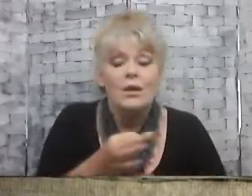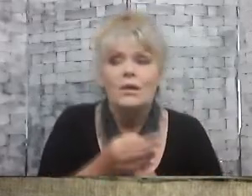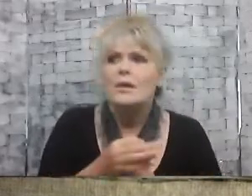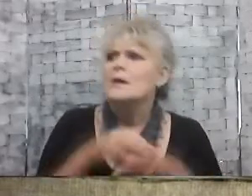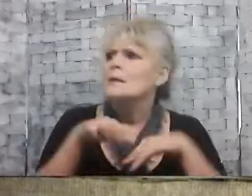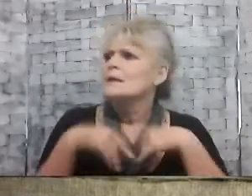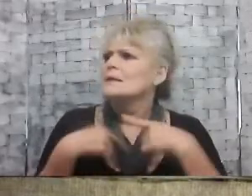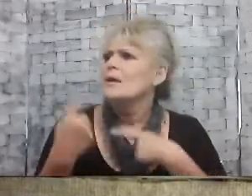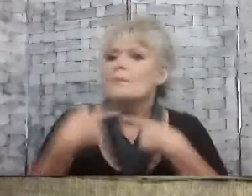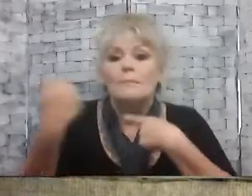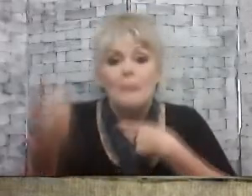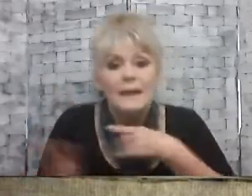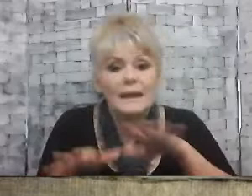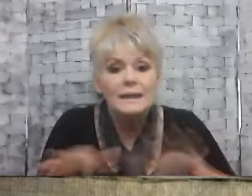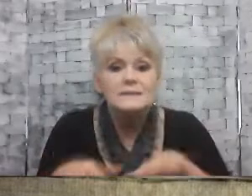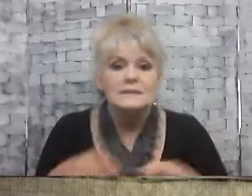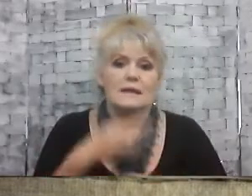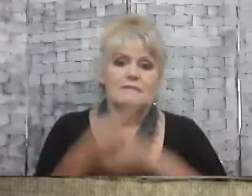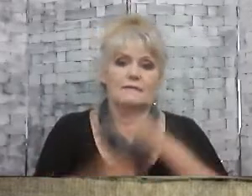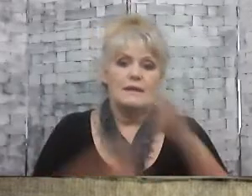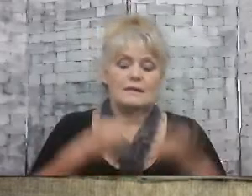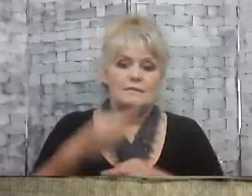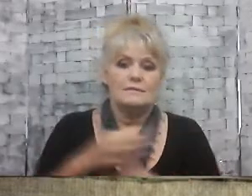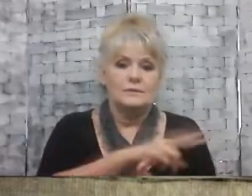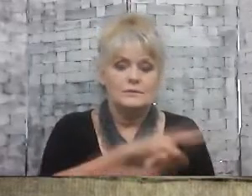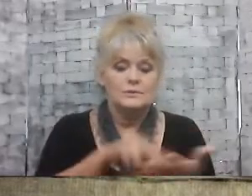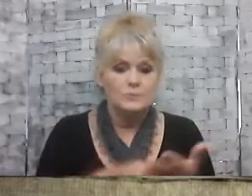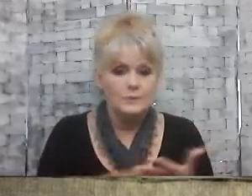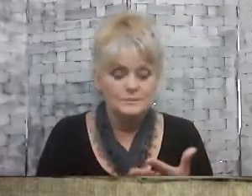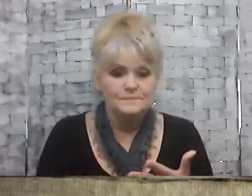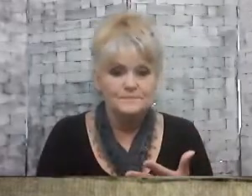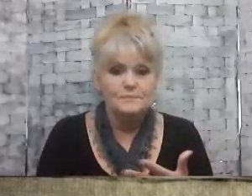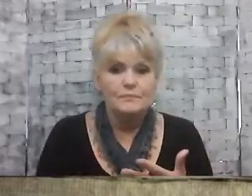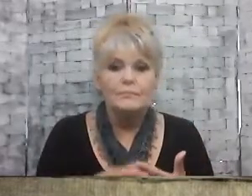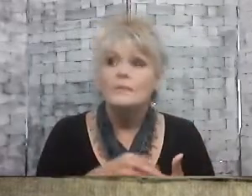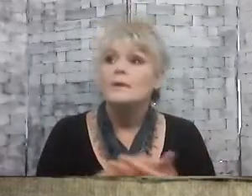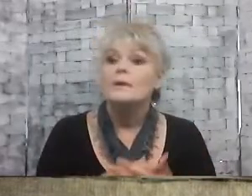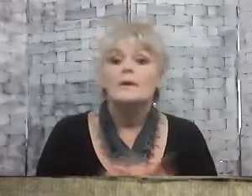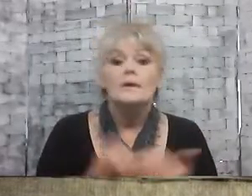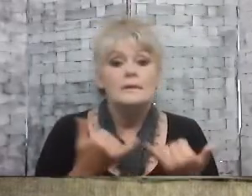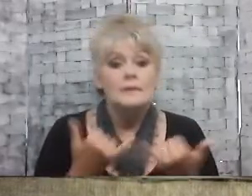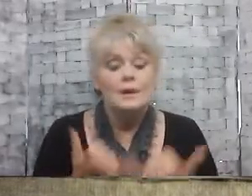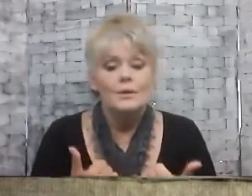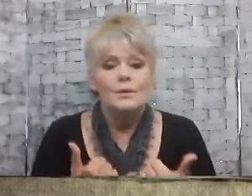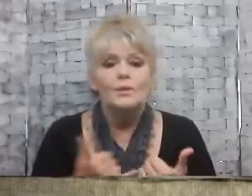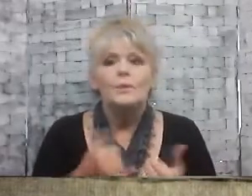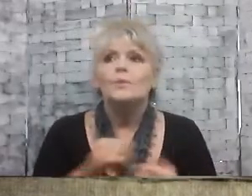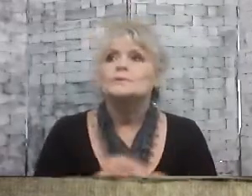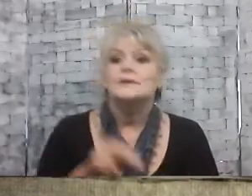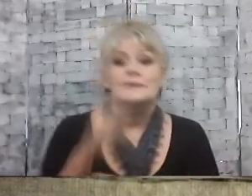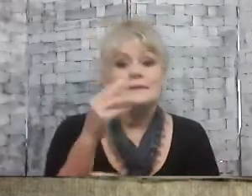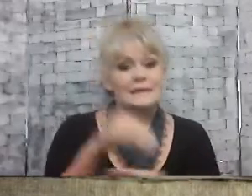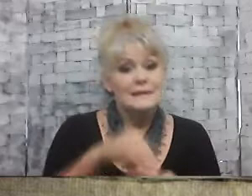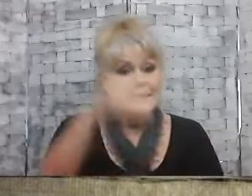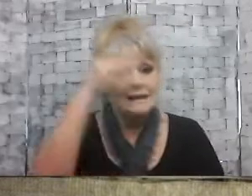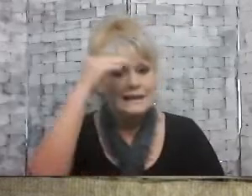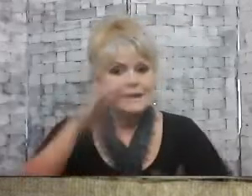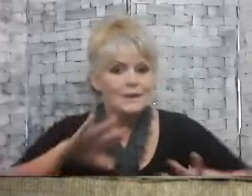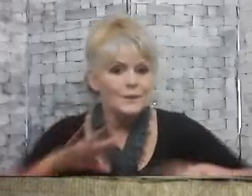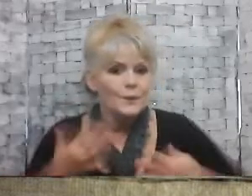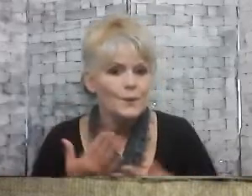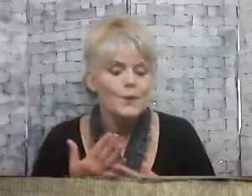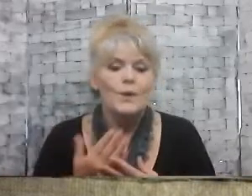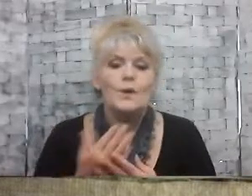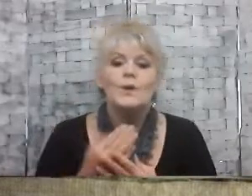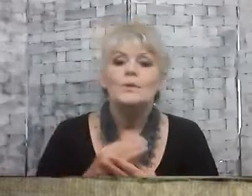gaan doen. Ons gaan vandaag in hierdie deel van die reis, gaan ons die story leer ken, deur dit te vertel, en het gaan groot